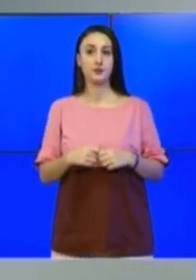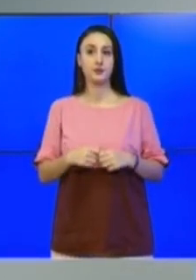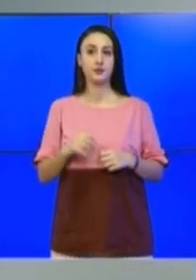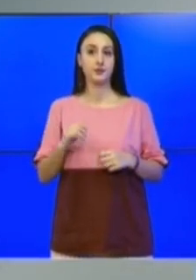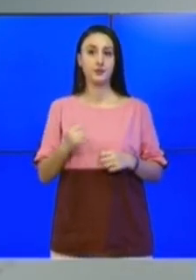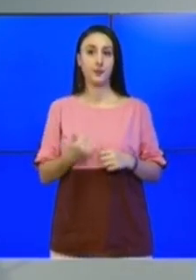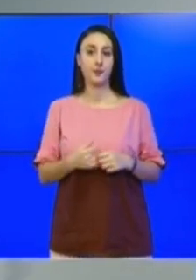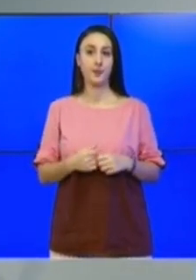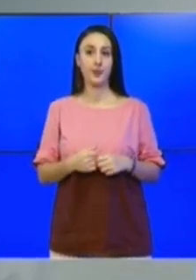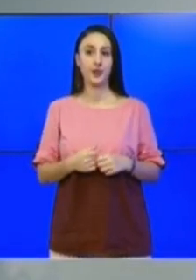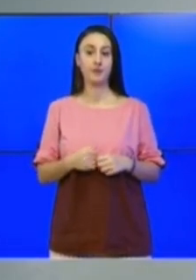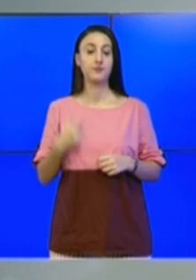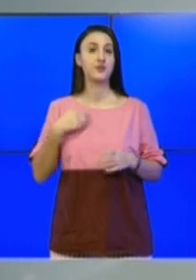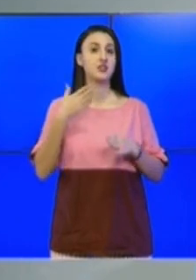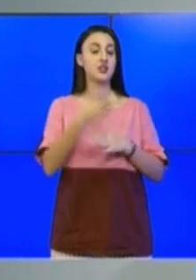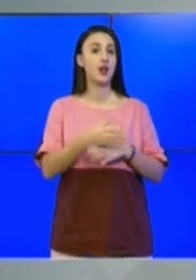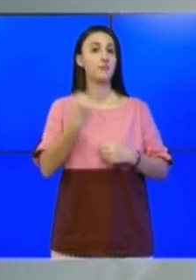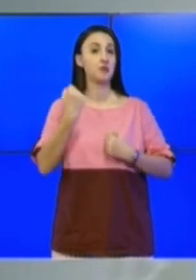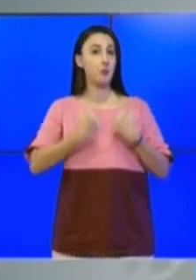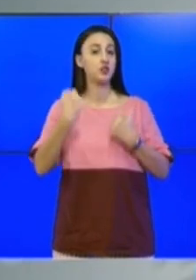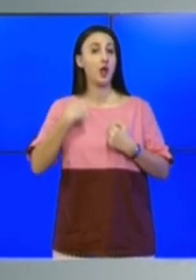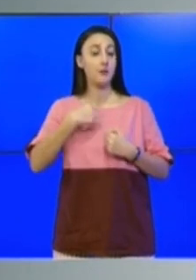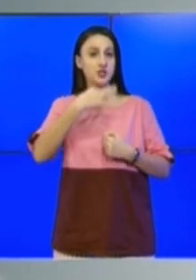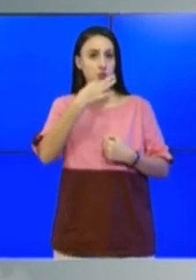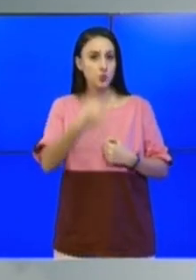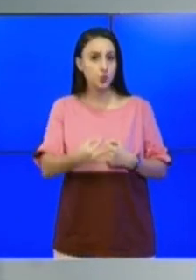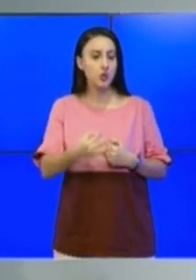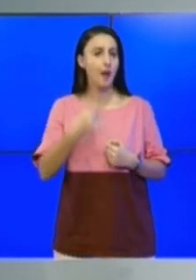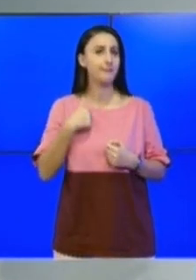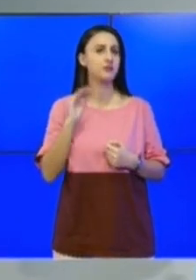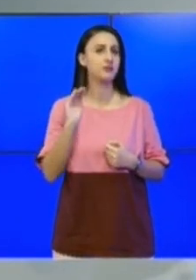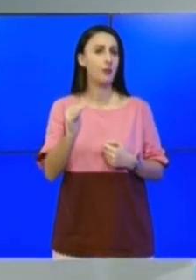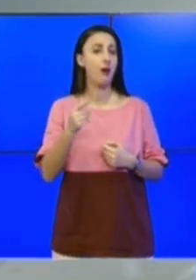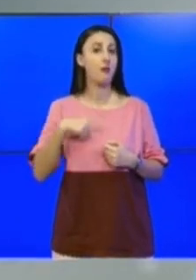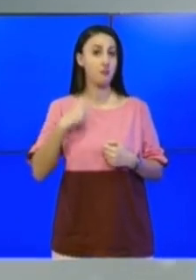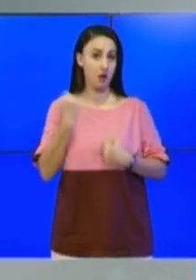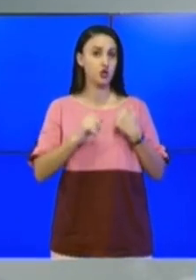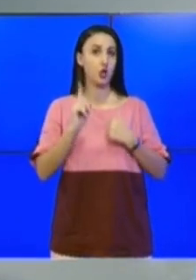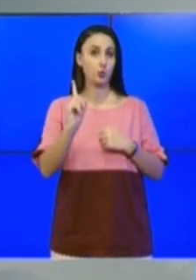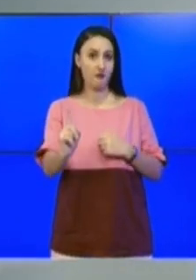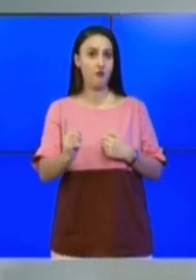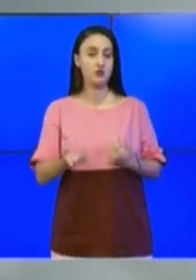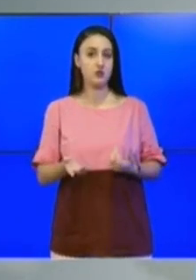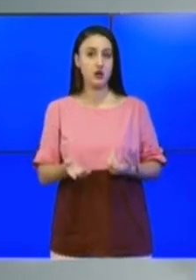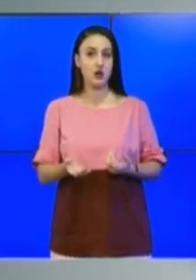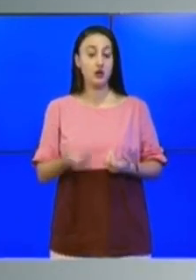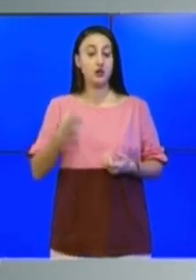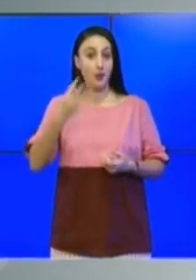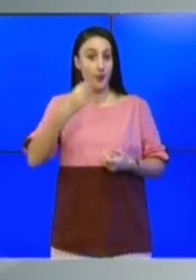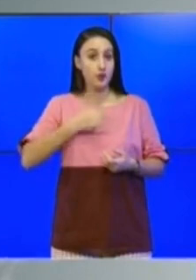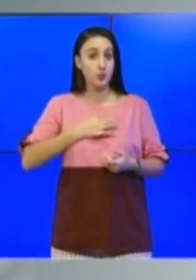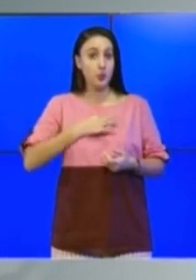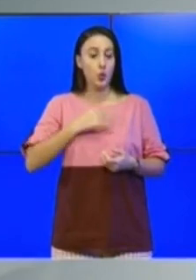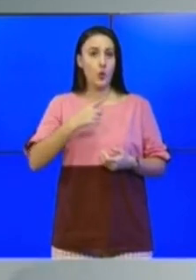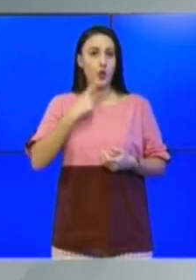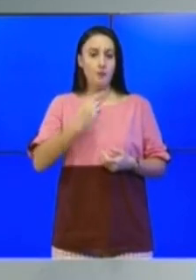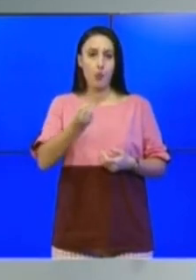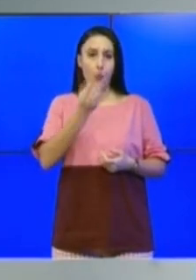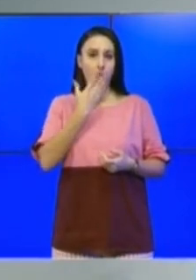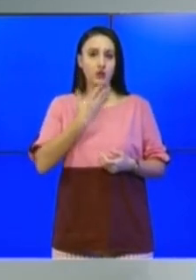și se îndreaptă către mașină. Și am întrebat-o, zic, e mașina dumneavoastră? Și mi-a răspuns într-un limbaj